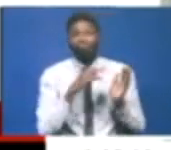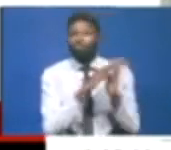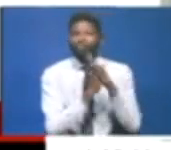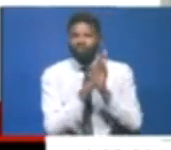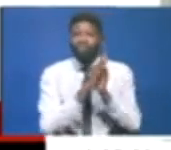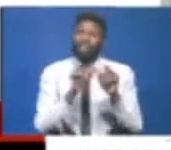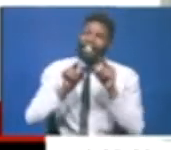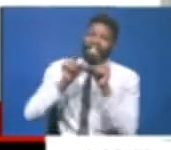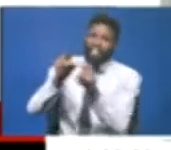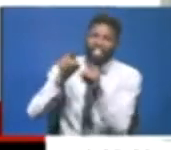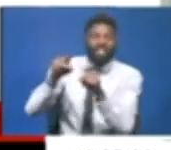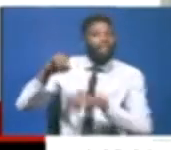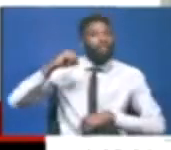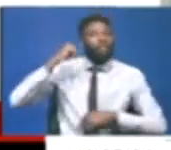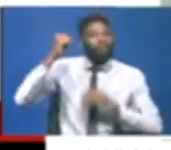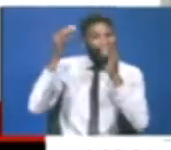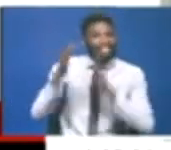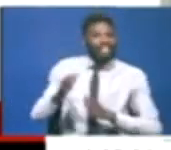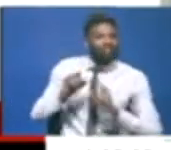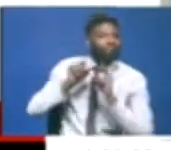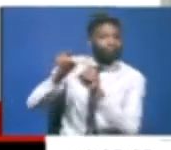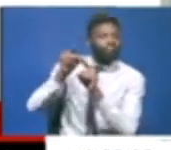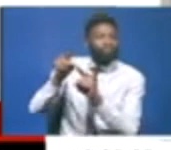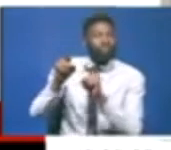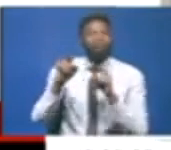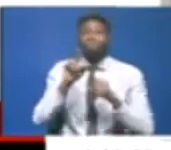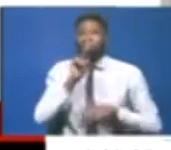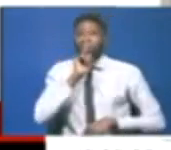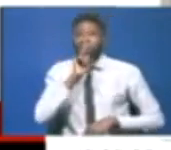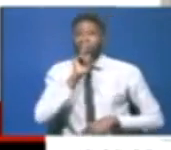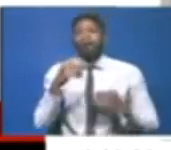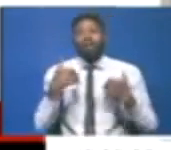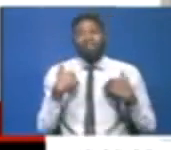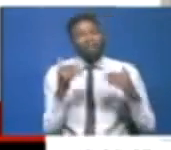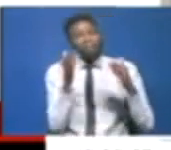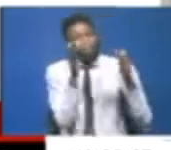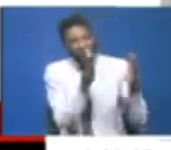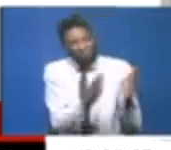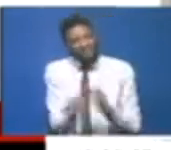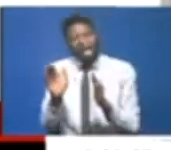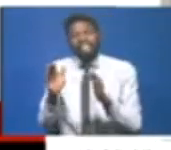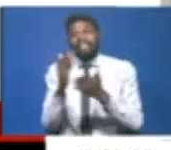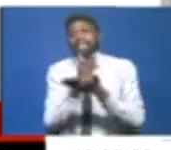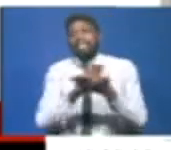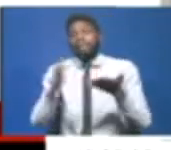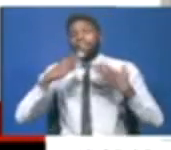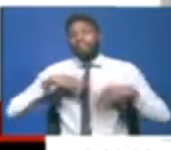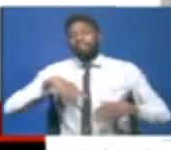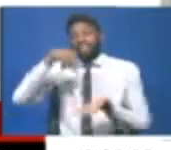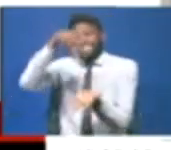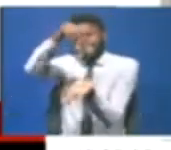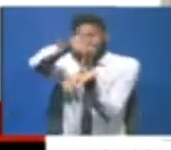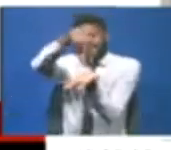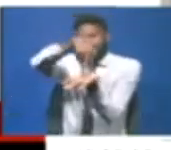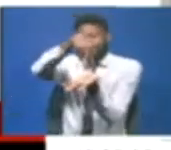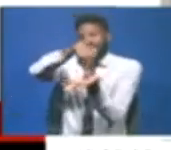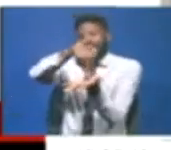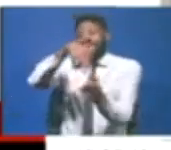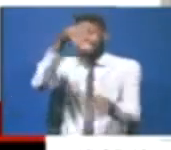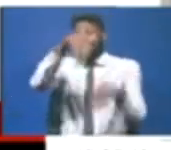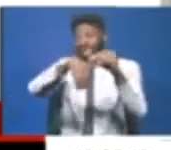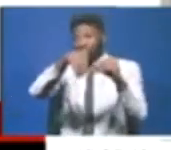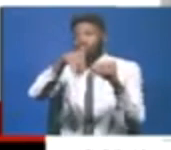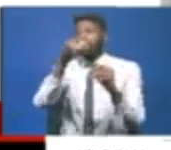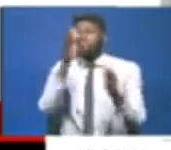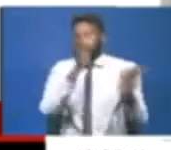kwamba kuna mpango wa baadhi ya waniaji kushiriki katika wizi wa kura, na